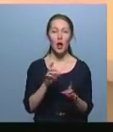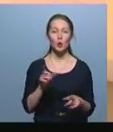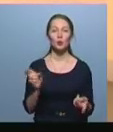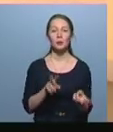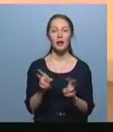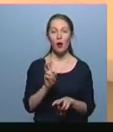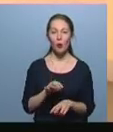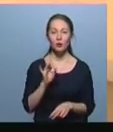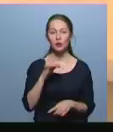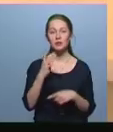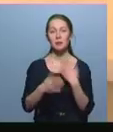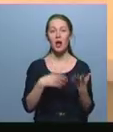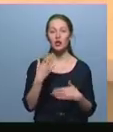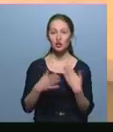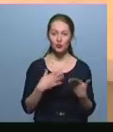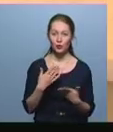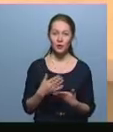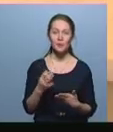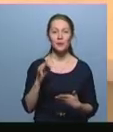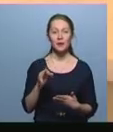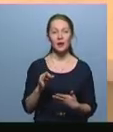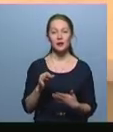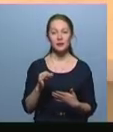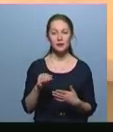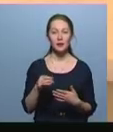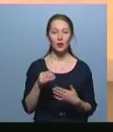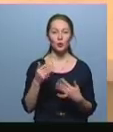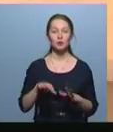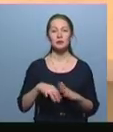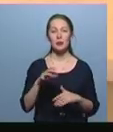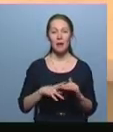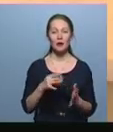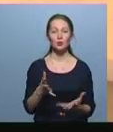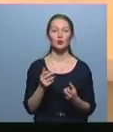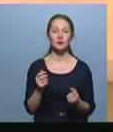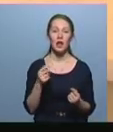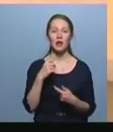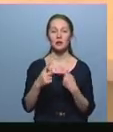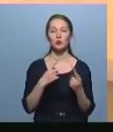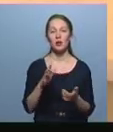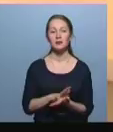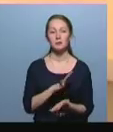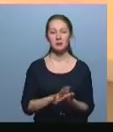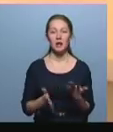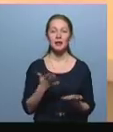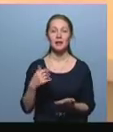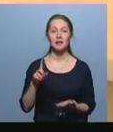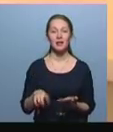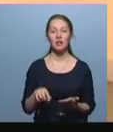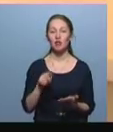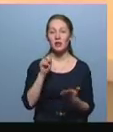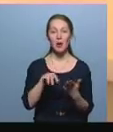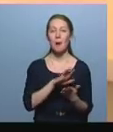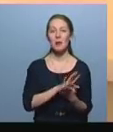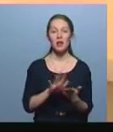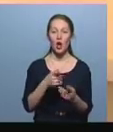и спрашивают, соответственно, и мы уже за практику взяли, консультации бесплатные, если даже они не подпадают под